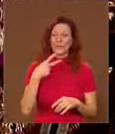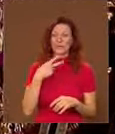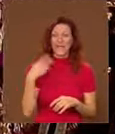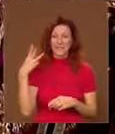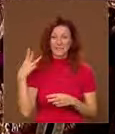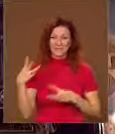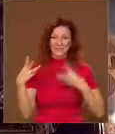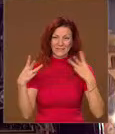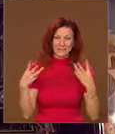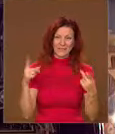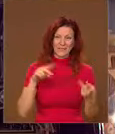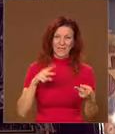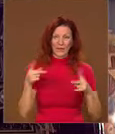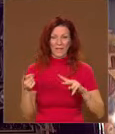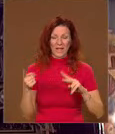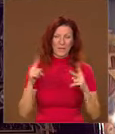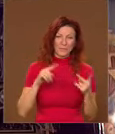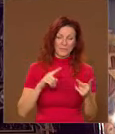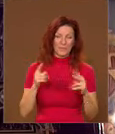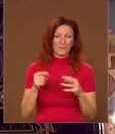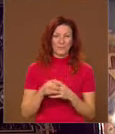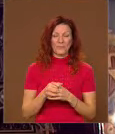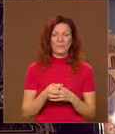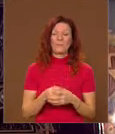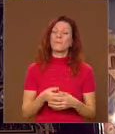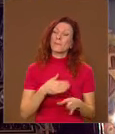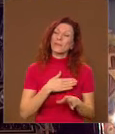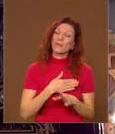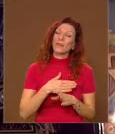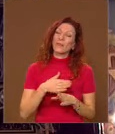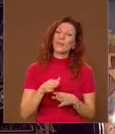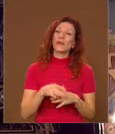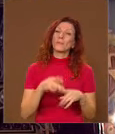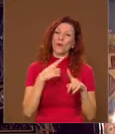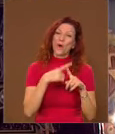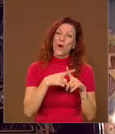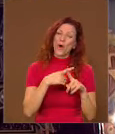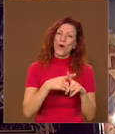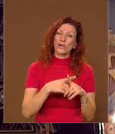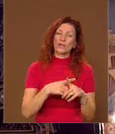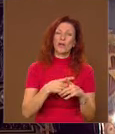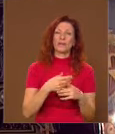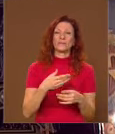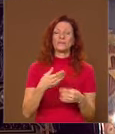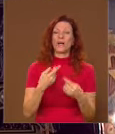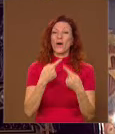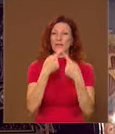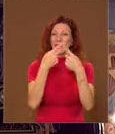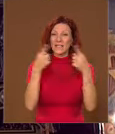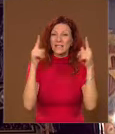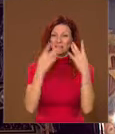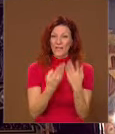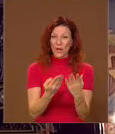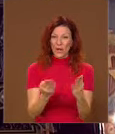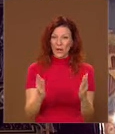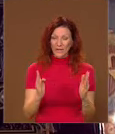Виждаме как се редуват в това песнопение хора на свещенослужителите от Светия Олтар и църковния хор